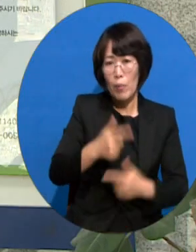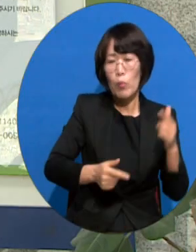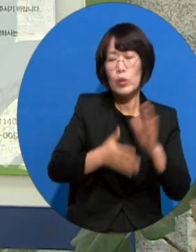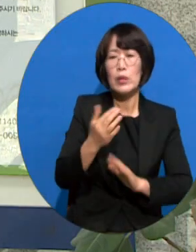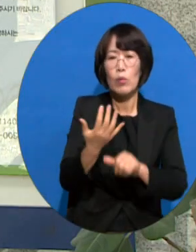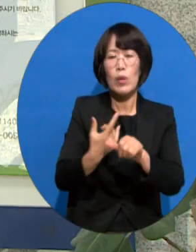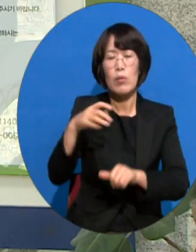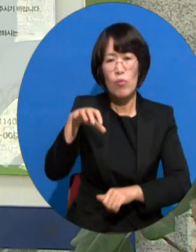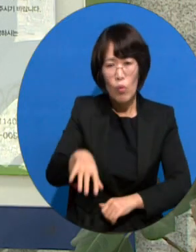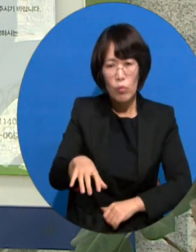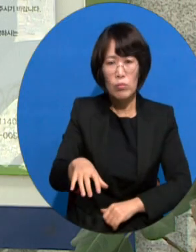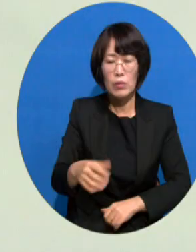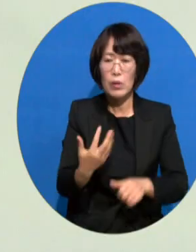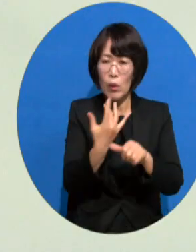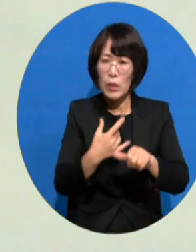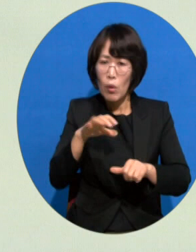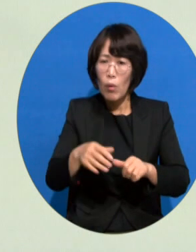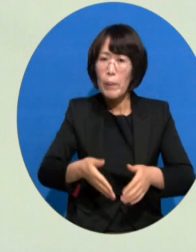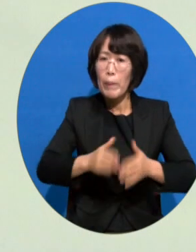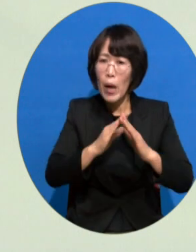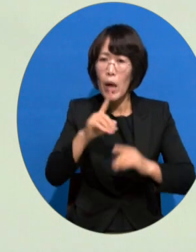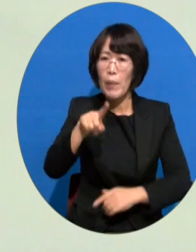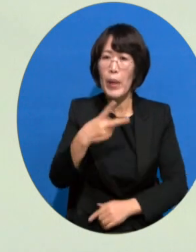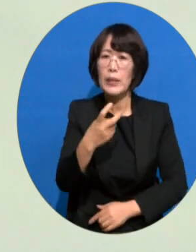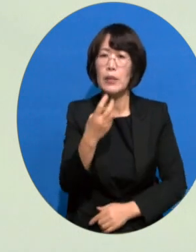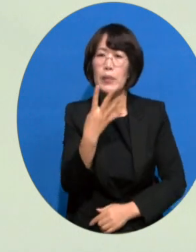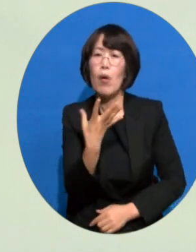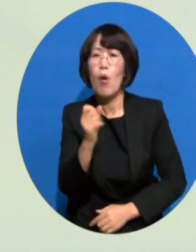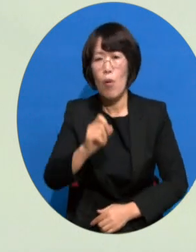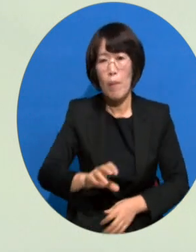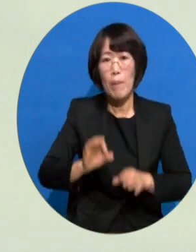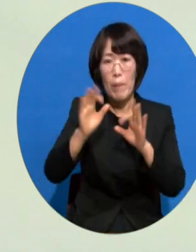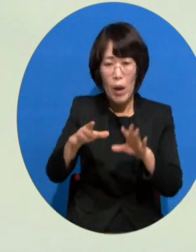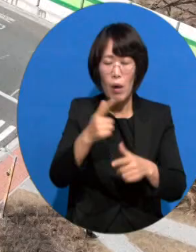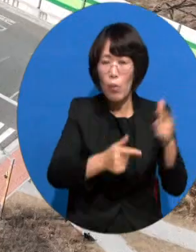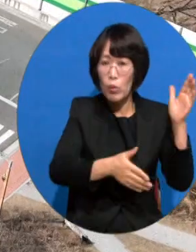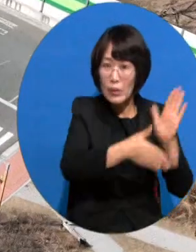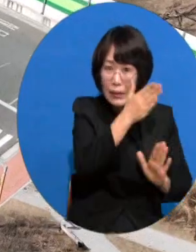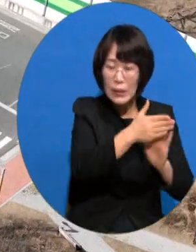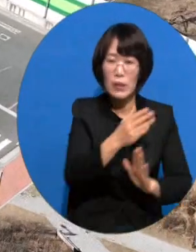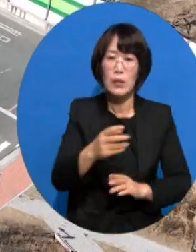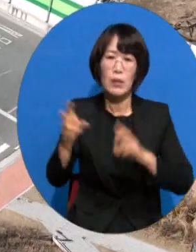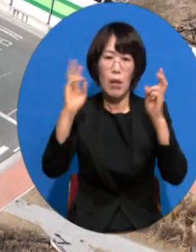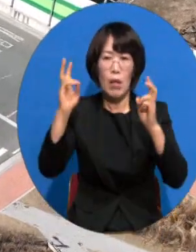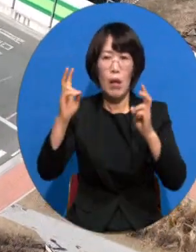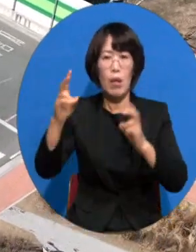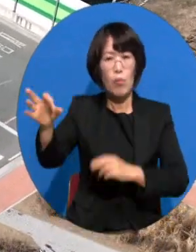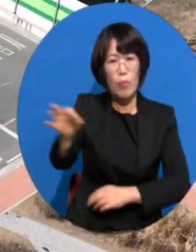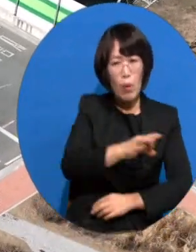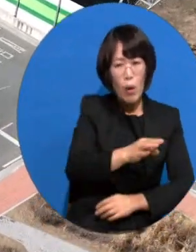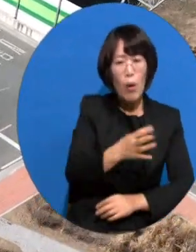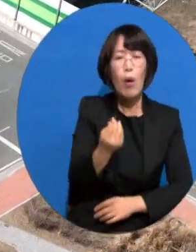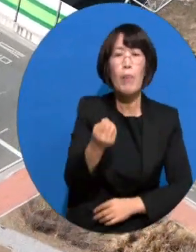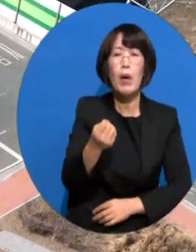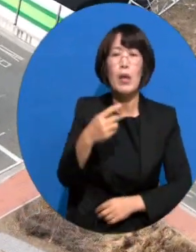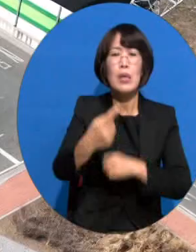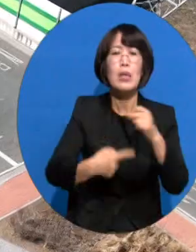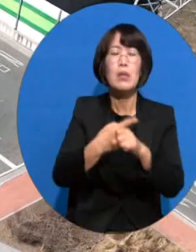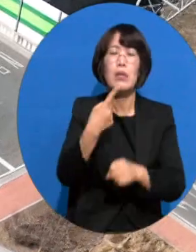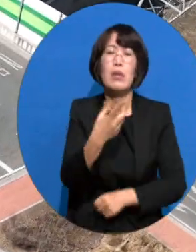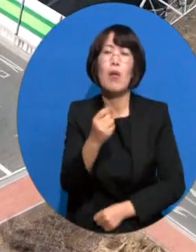화장장. 화장장 등을 짓는데 124억을 투입했던 목포시가 업체로부터 받는 수탁료는 연간